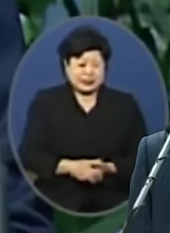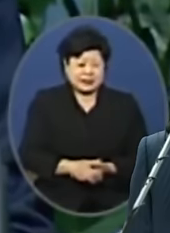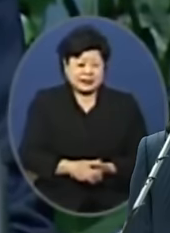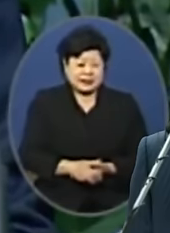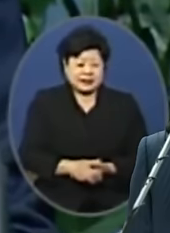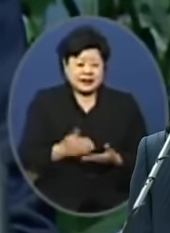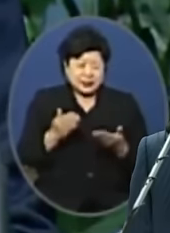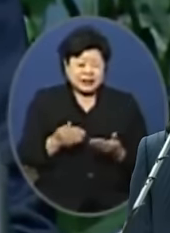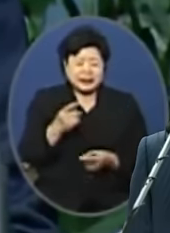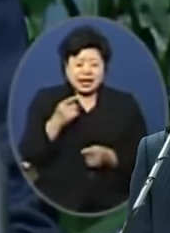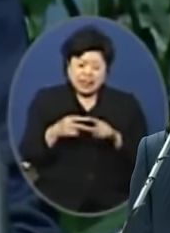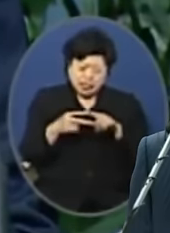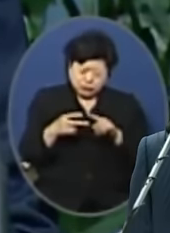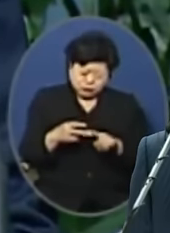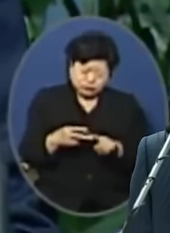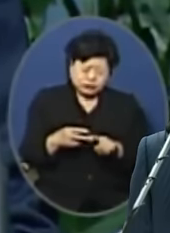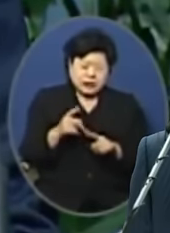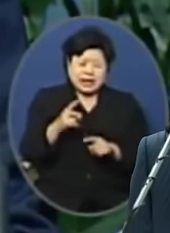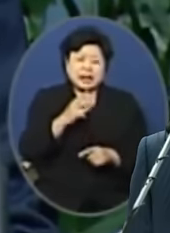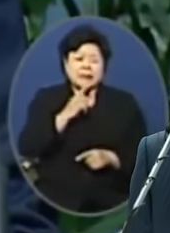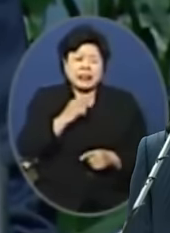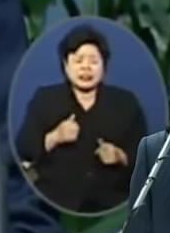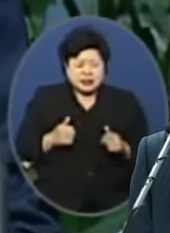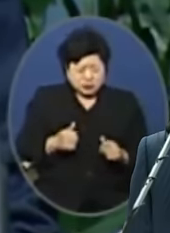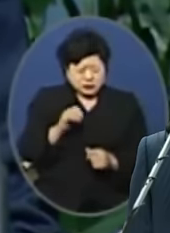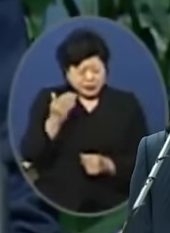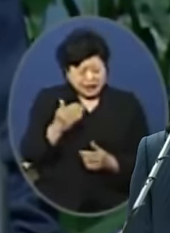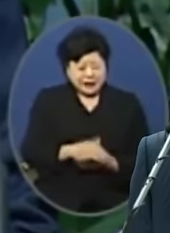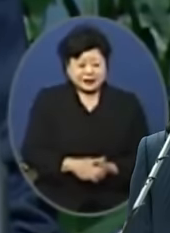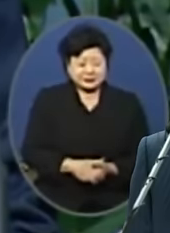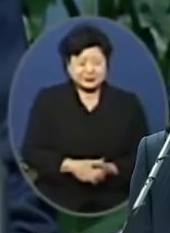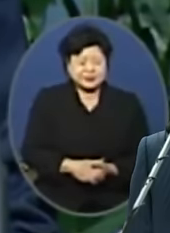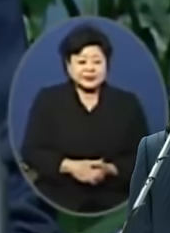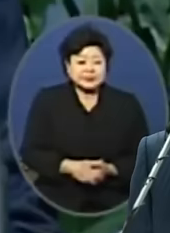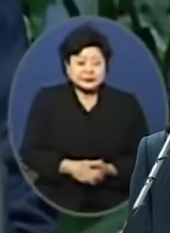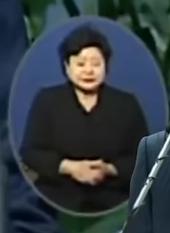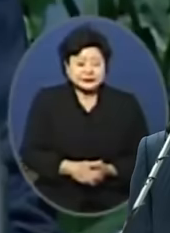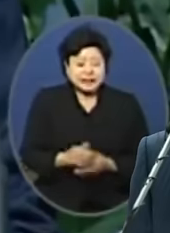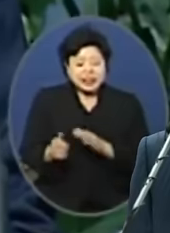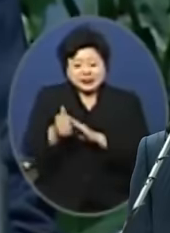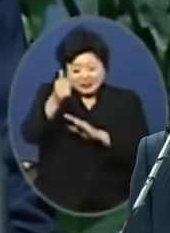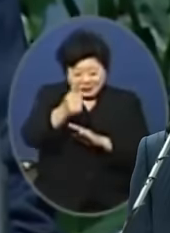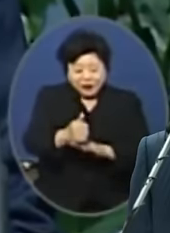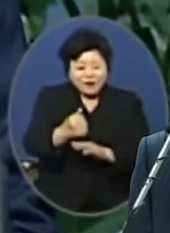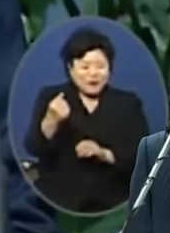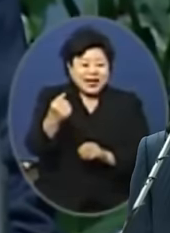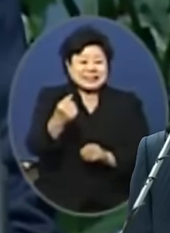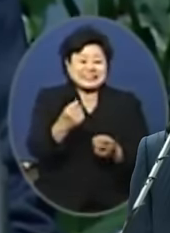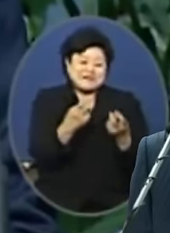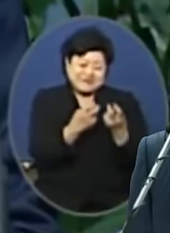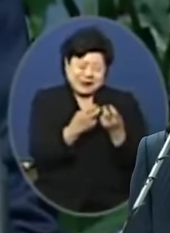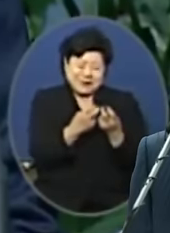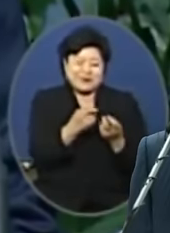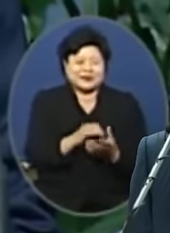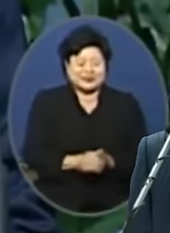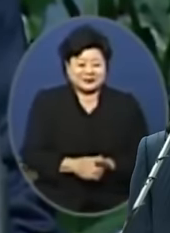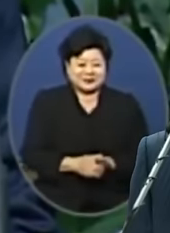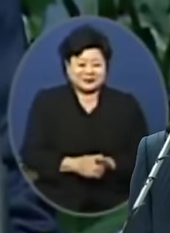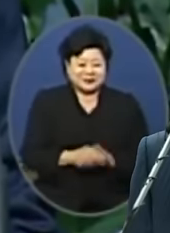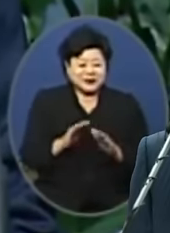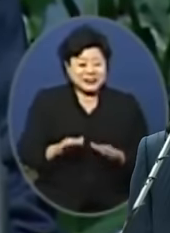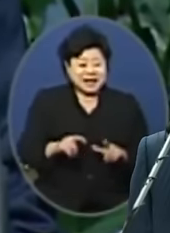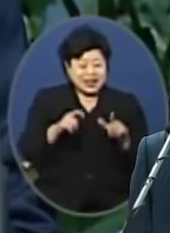일을 한두 가지만 하든지 한 가지만 열심히 하라. 그것이 성공을 가져오는 비결이 된다고 했는데